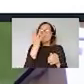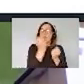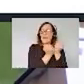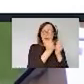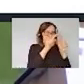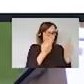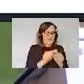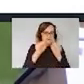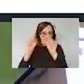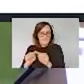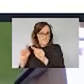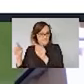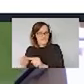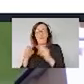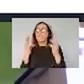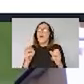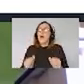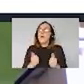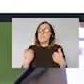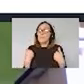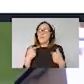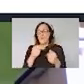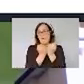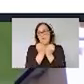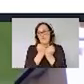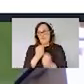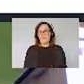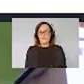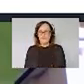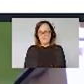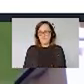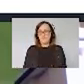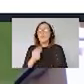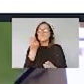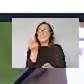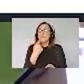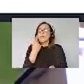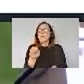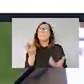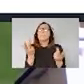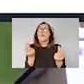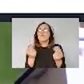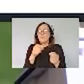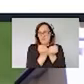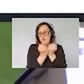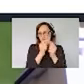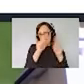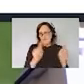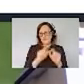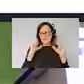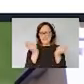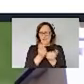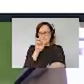ale ważne, żeby coś było, bo nam się przyda i za chwilę powiem, do czego będzie ta kartka nam towarzyszyła przez całe